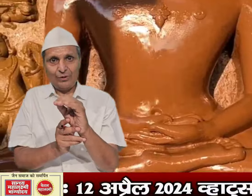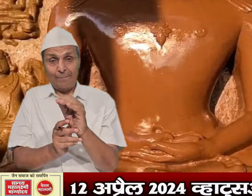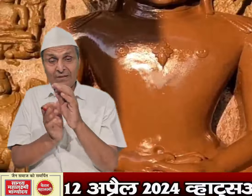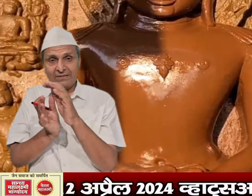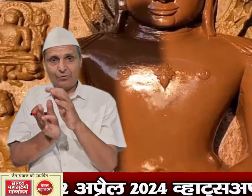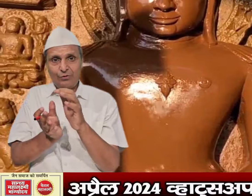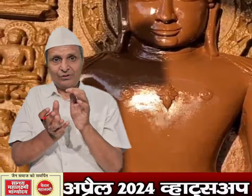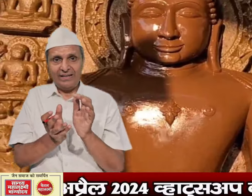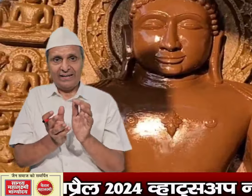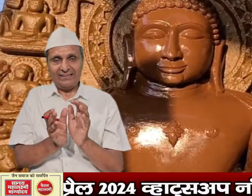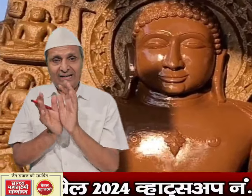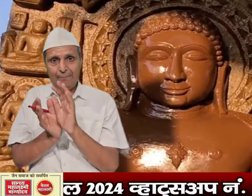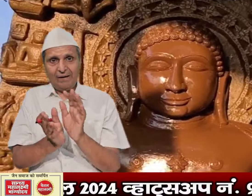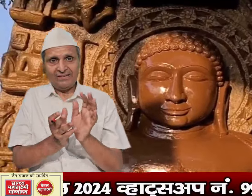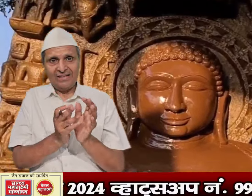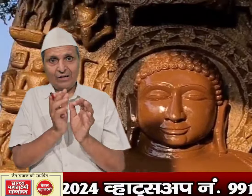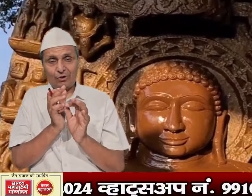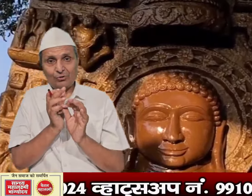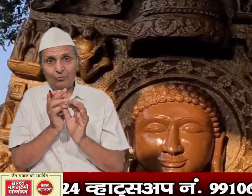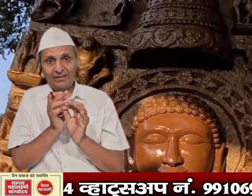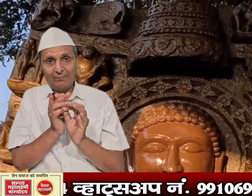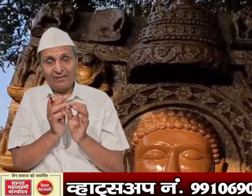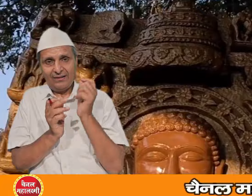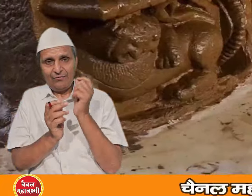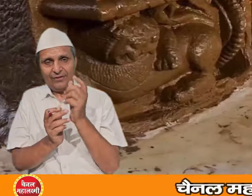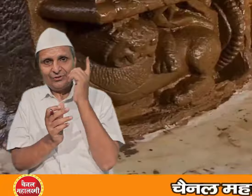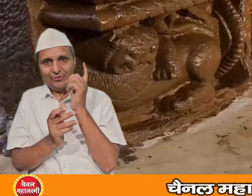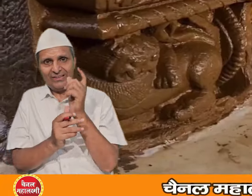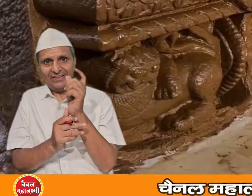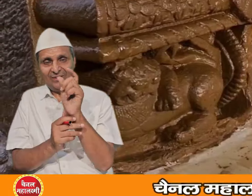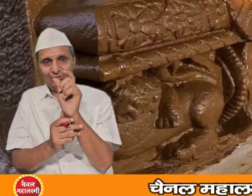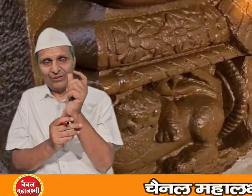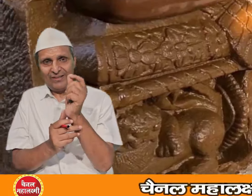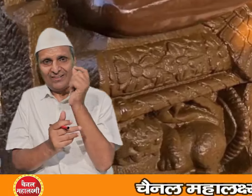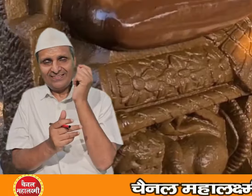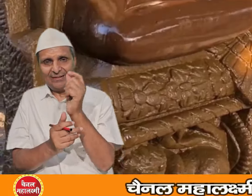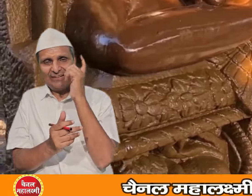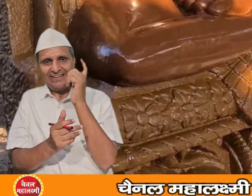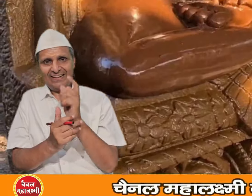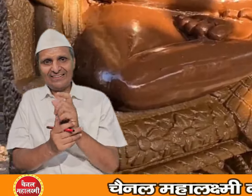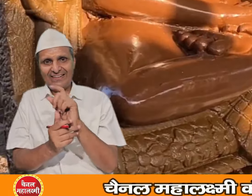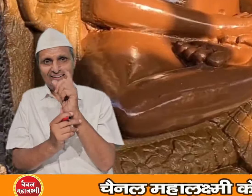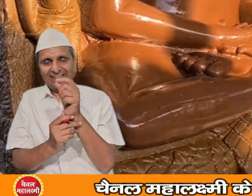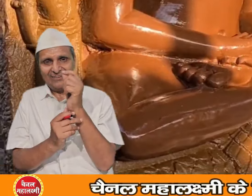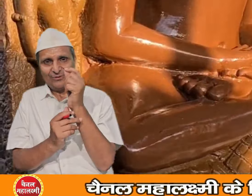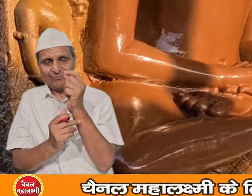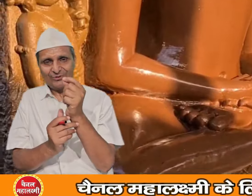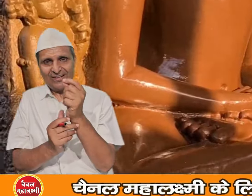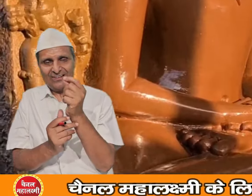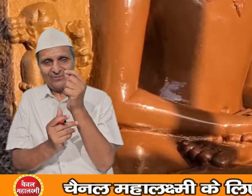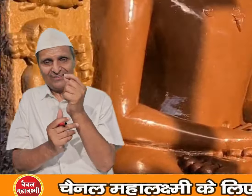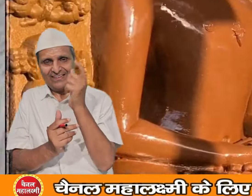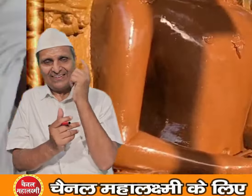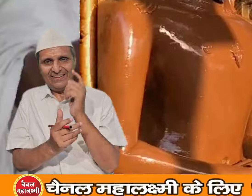शांत हो गया जैसे कोई कुछ लेकर आया था बाहर चला गया और धूप की तपन फिर शुरू हो गई थी सूरज फिर दम करने लगा था शायद कुछ